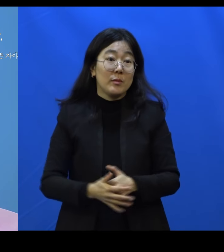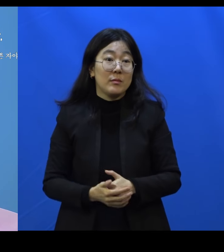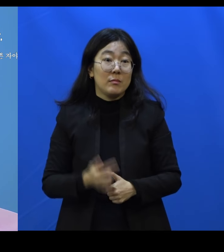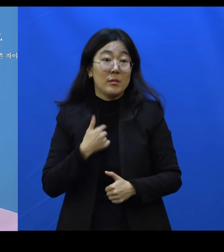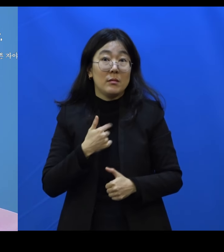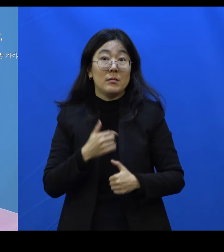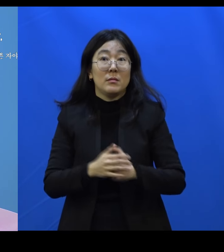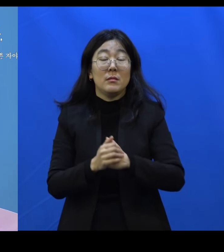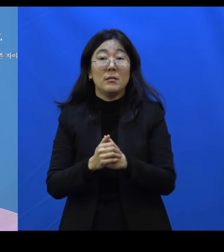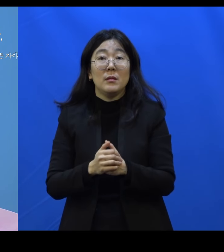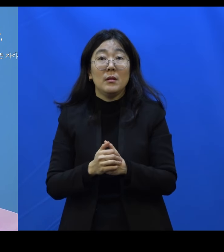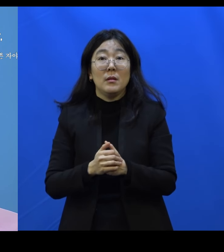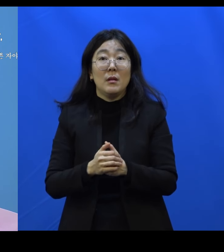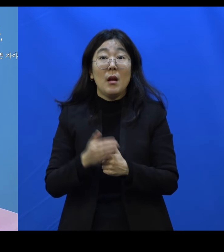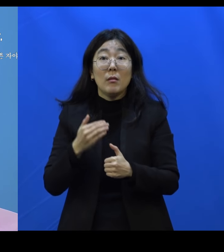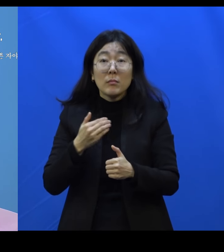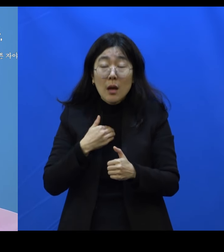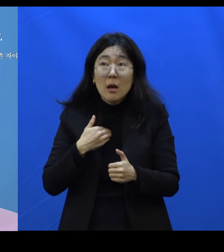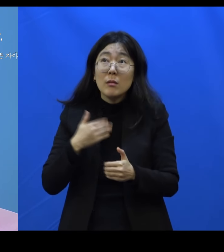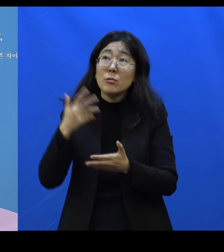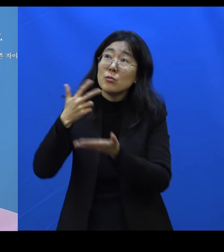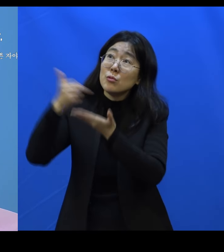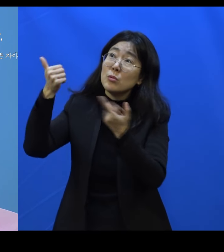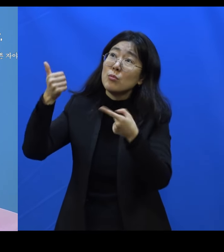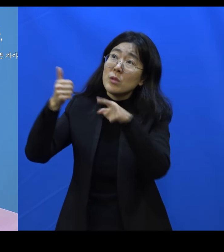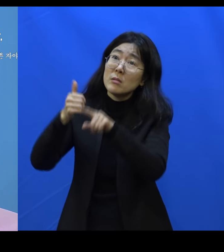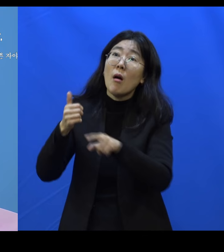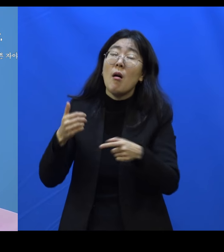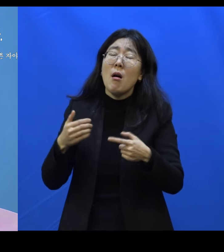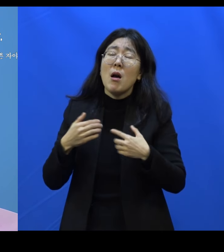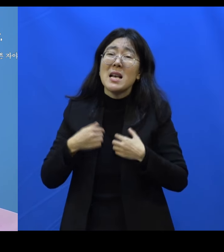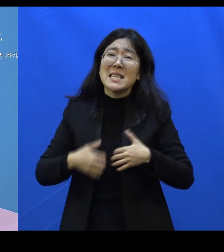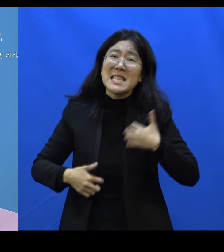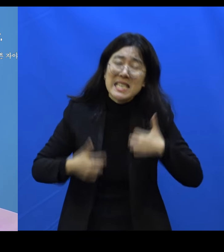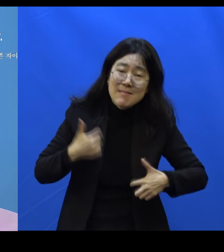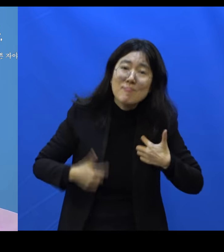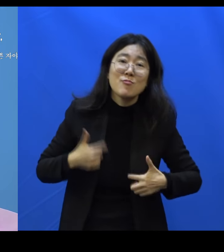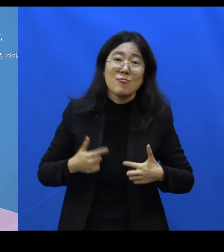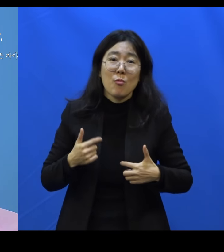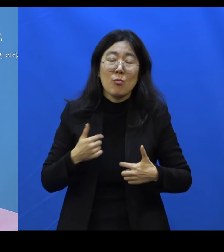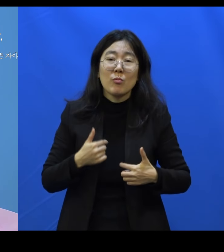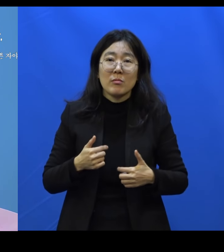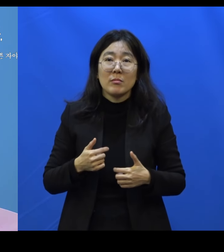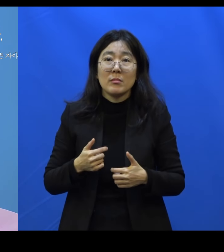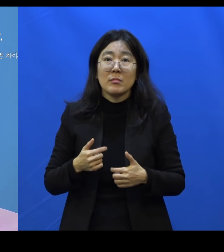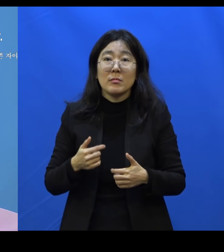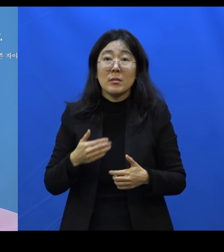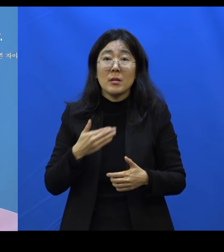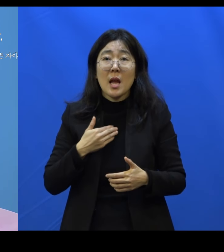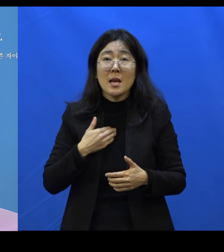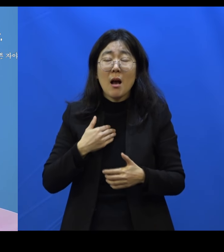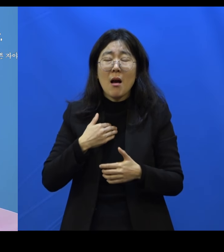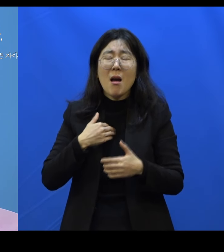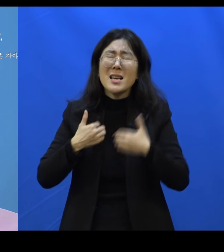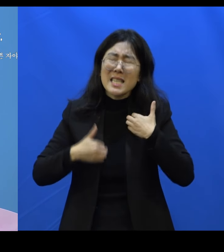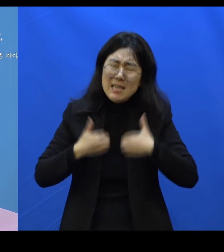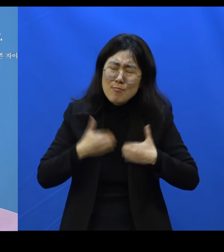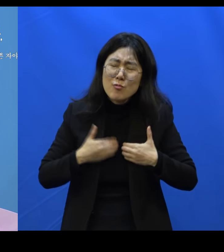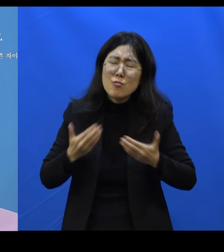제가 주님에게 기쁨으로 기꺼이 하는 거지. 이 특세도 이거 뭐 누구 하라고 해서 하는 거예요? 제가 기쁨으로 하는